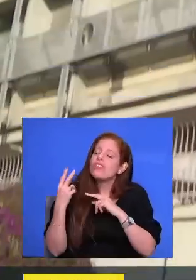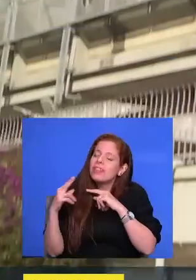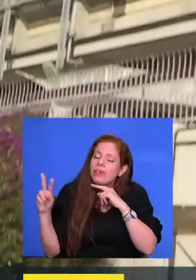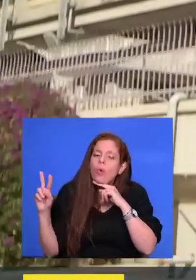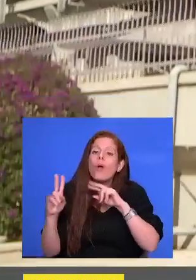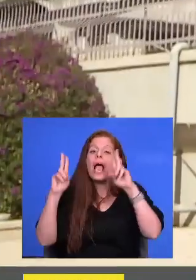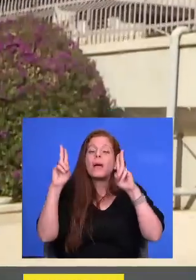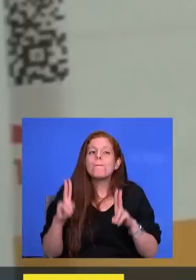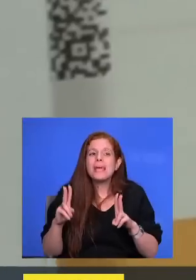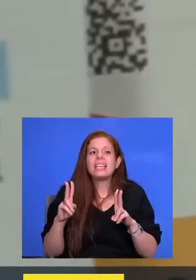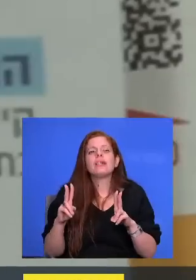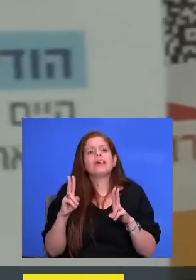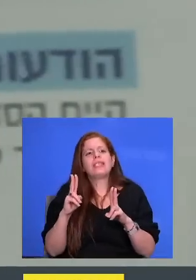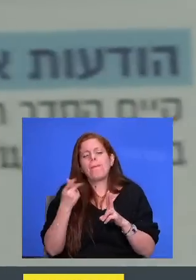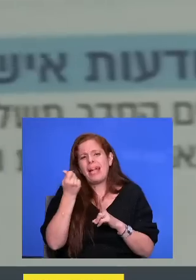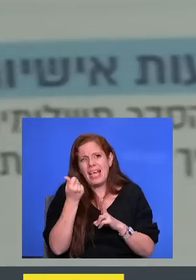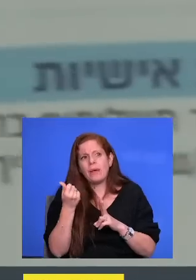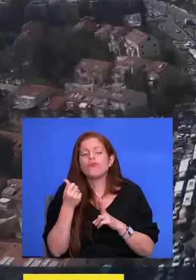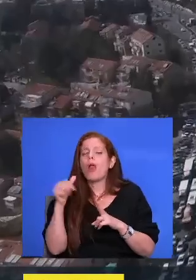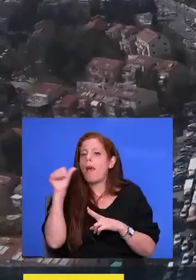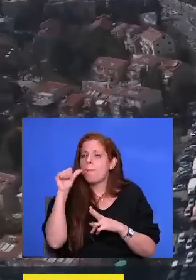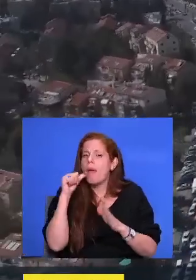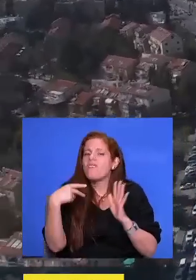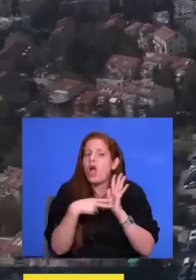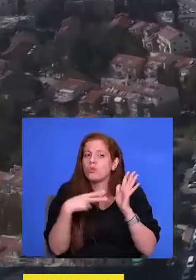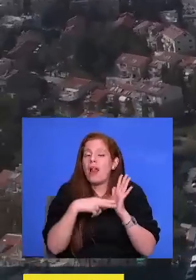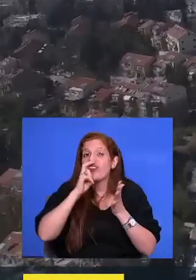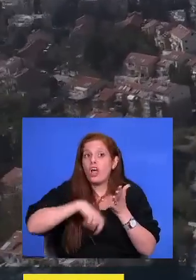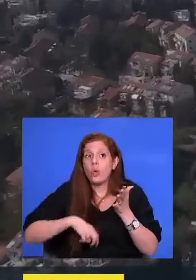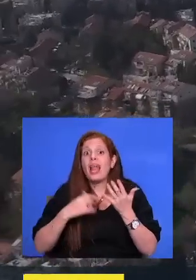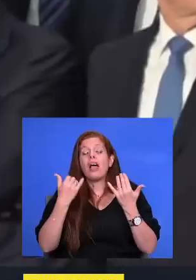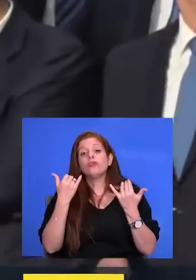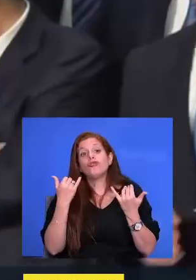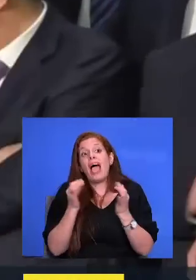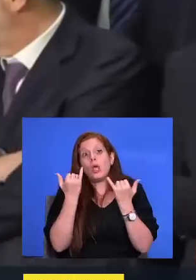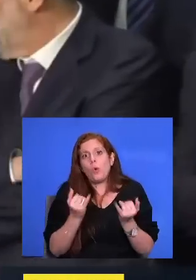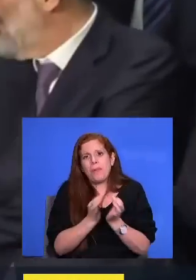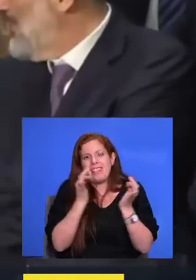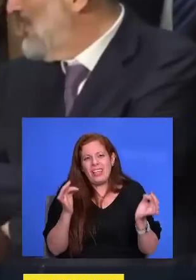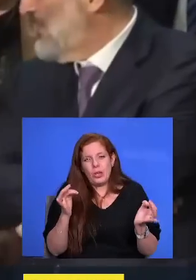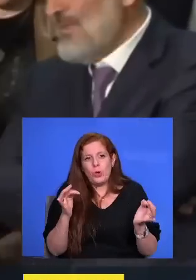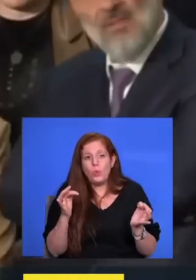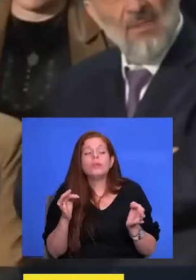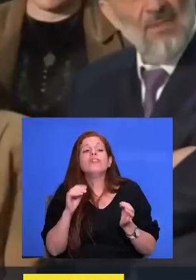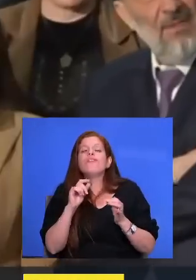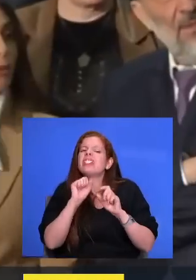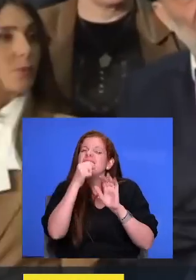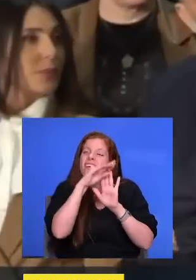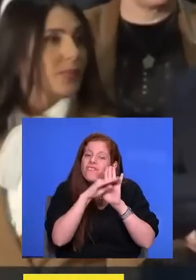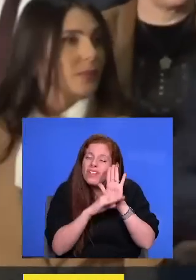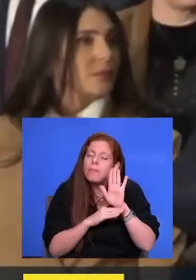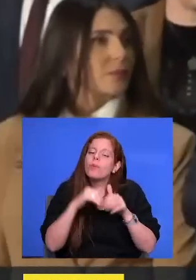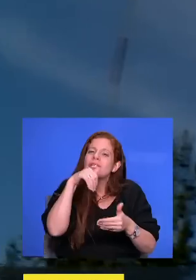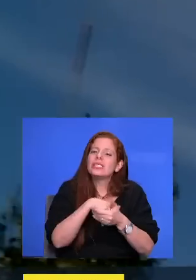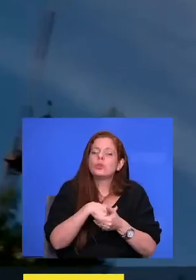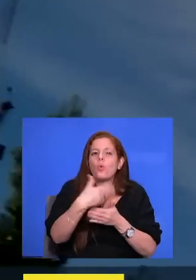במחירי החשמל, המים ובארנונה, שנכנסו היום לתוקף, וסעיפים בנושא אף הוכנסו להסכמים